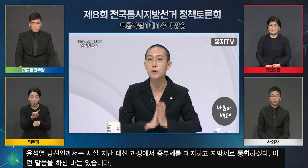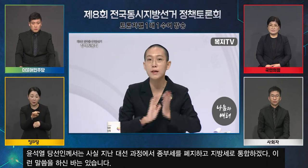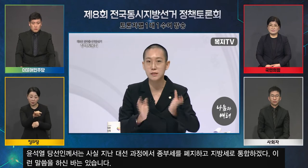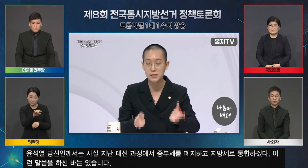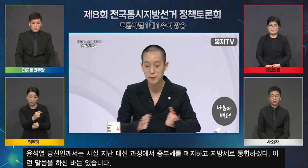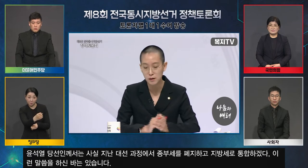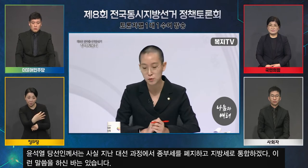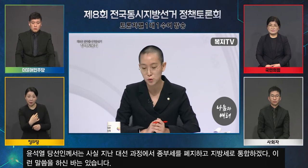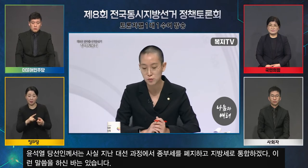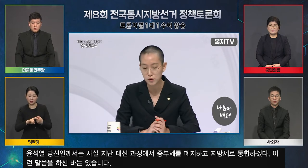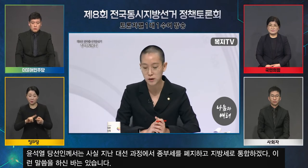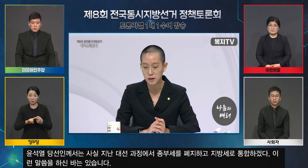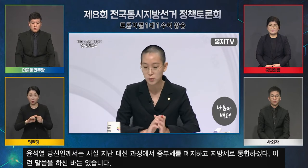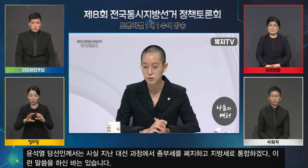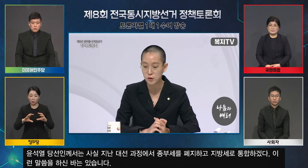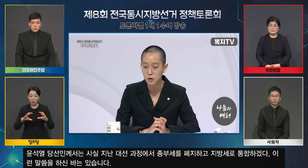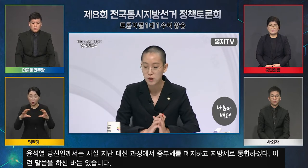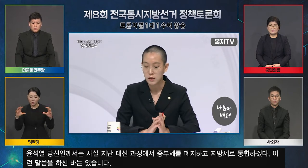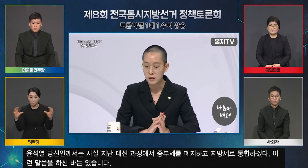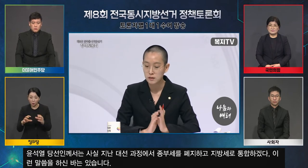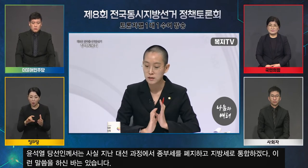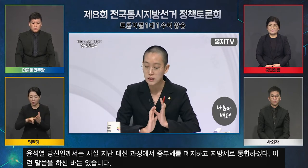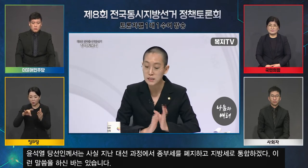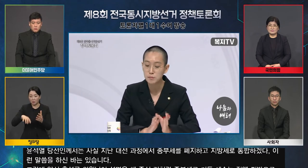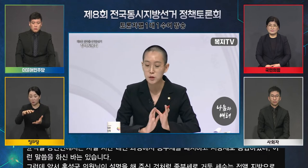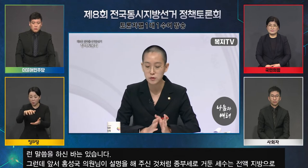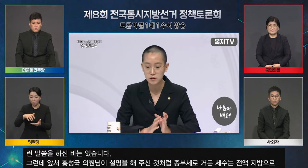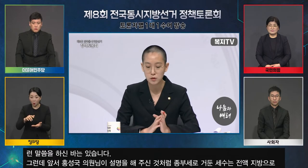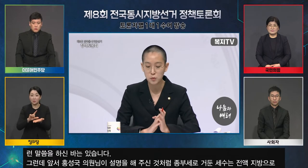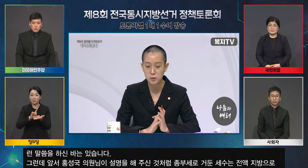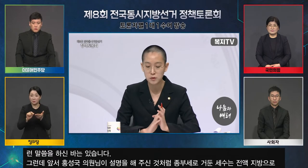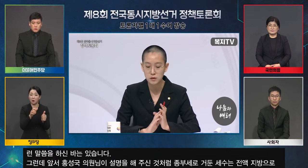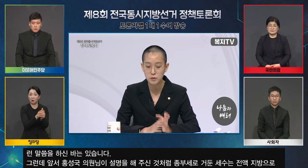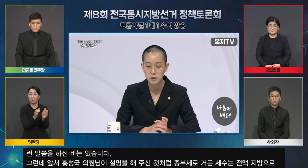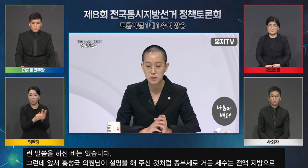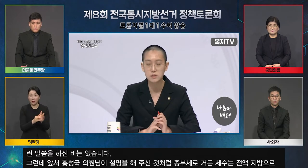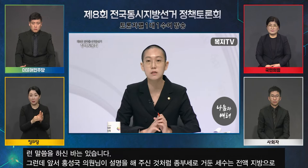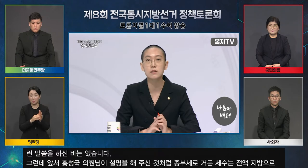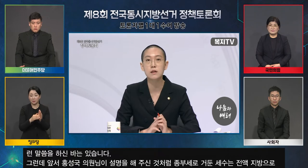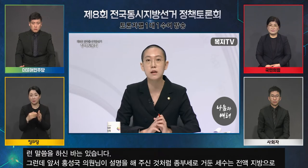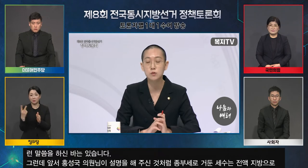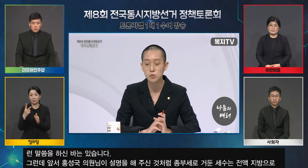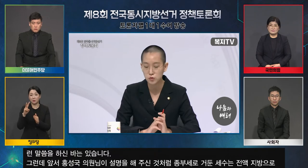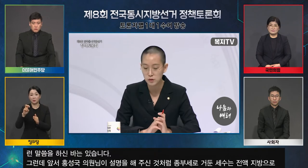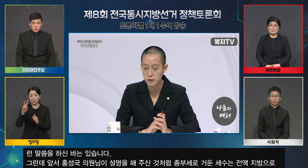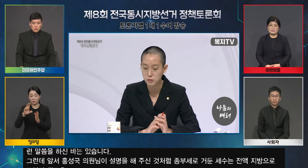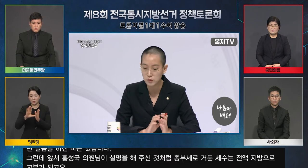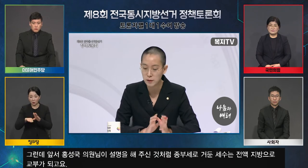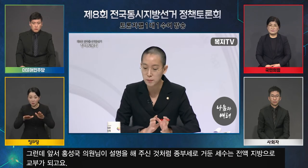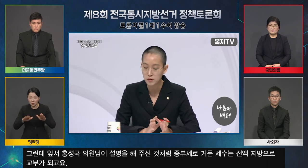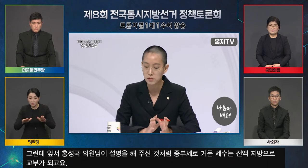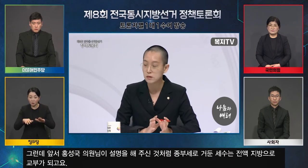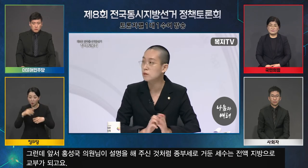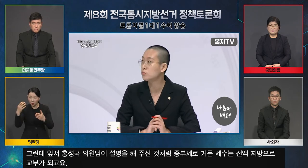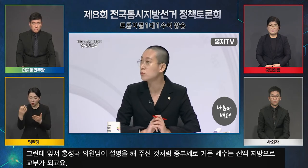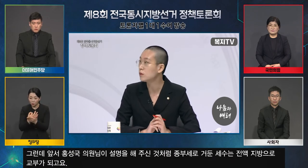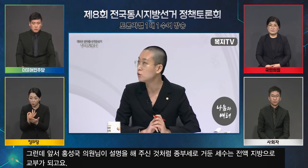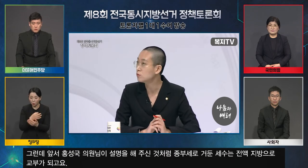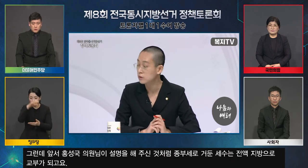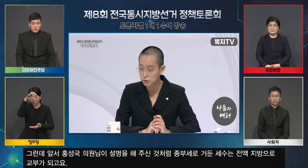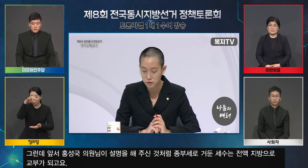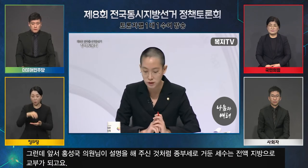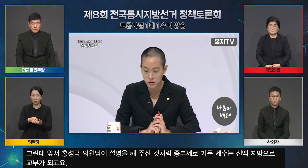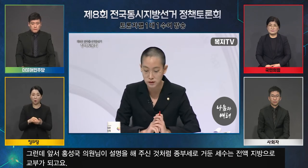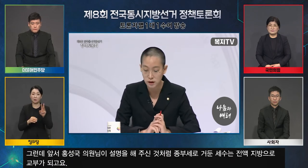세수는 전액 지방으로 교부가 되고요. 이제 20년 현재로 보면 23개 지자체가 총수입의 무려 3%를